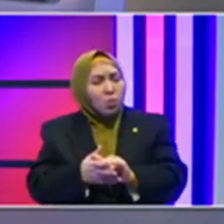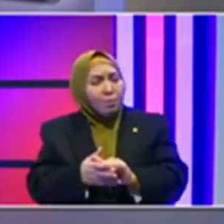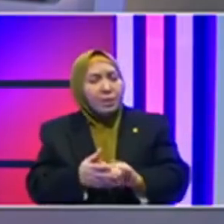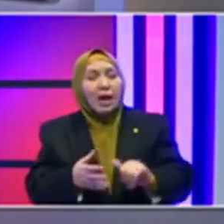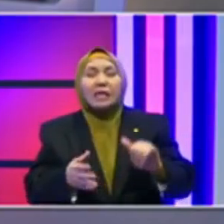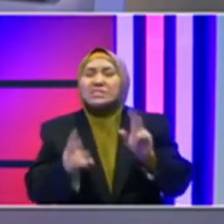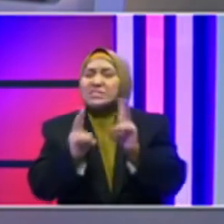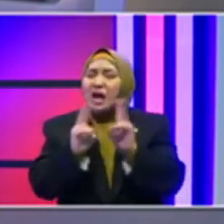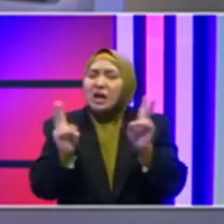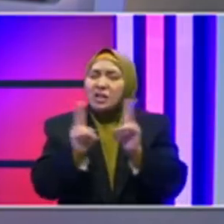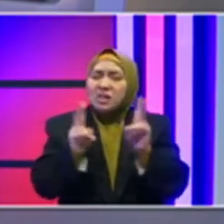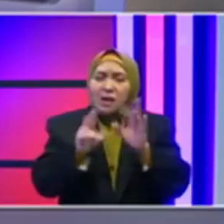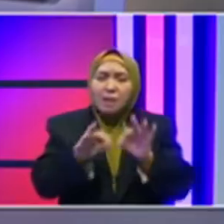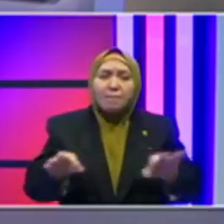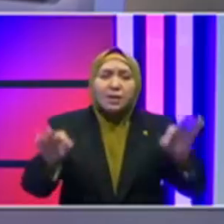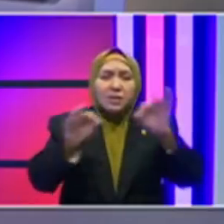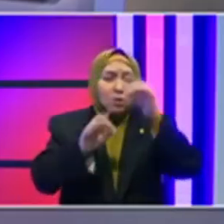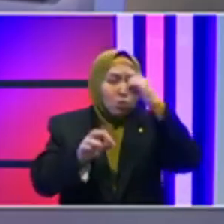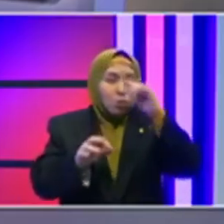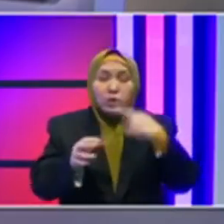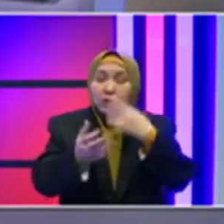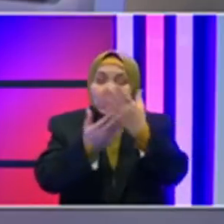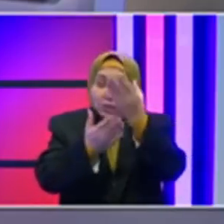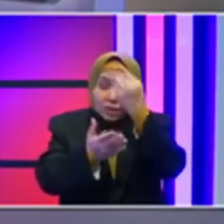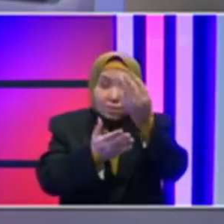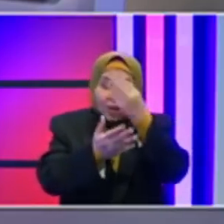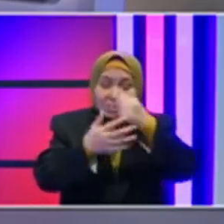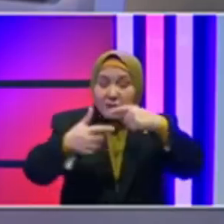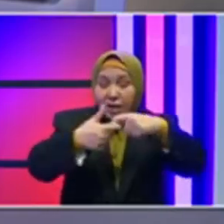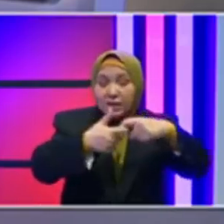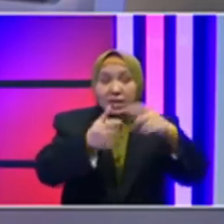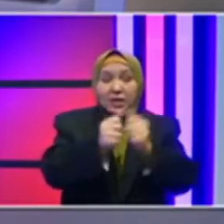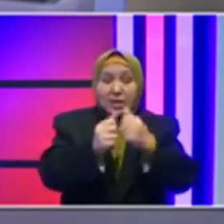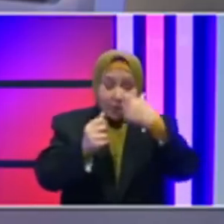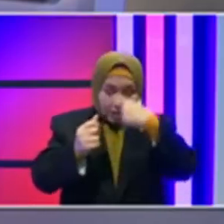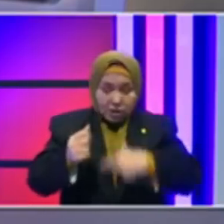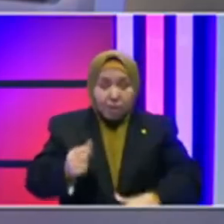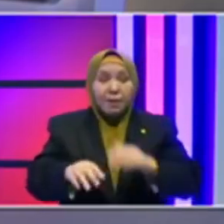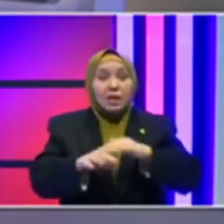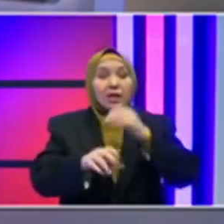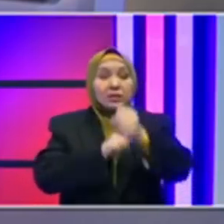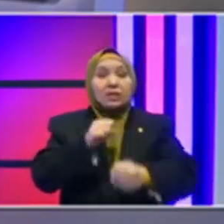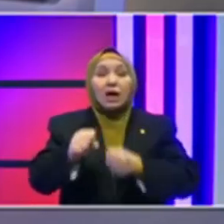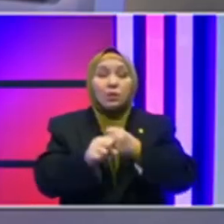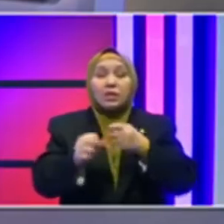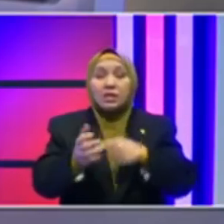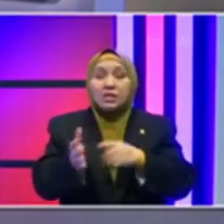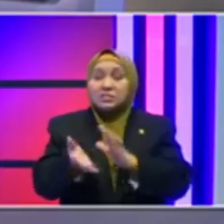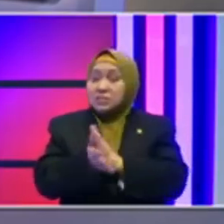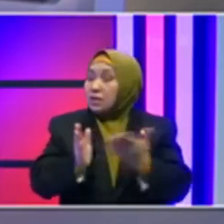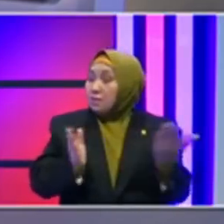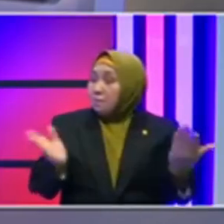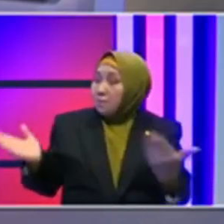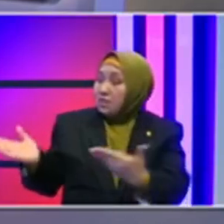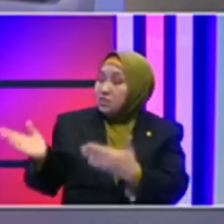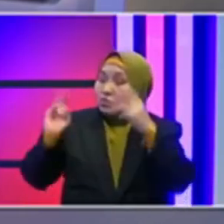itu amat amat penting untuk kita ambil pelajaran kaitan dengan diri kita pada tahun tahun ini jadi misalkan